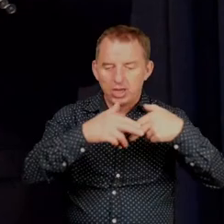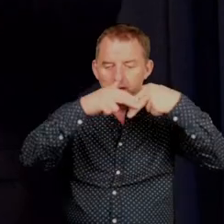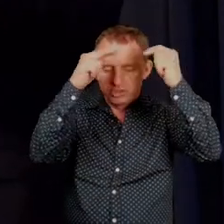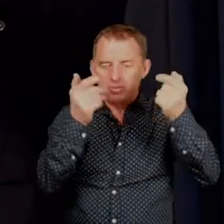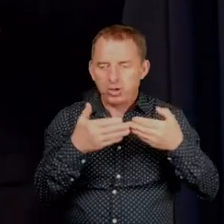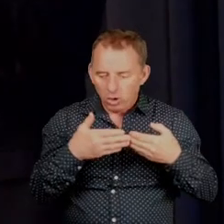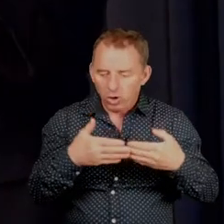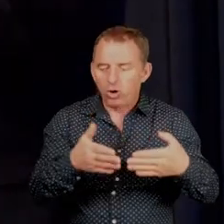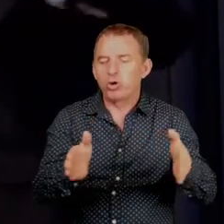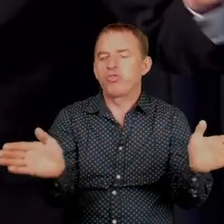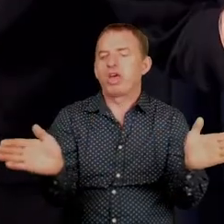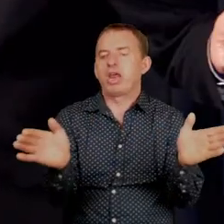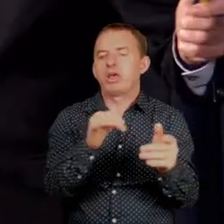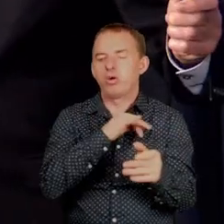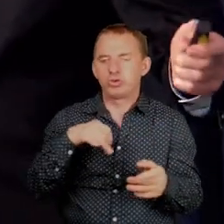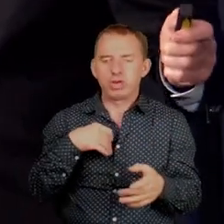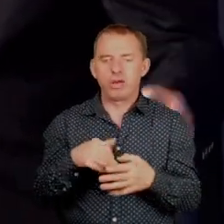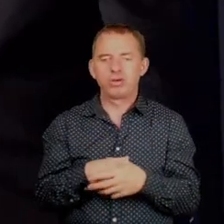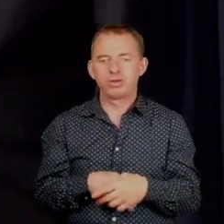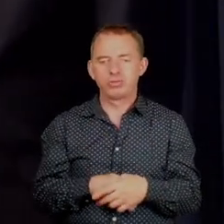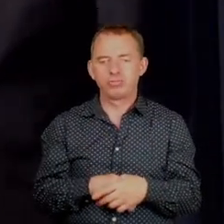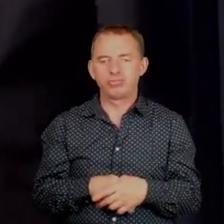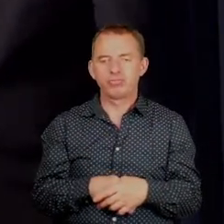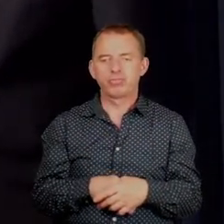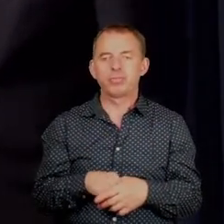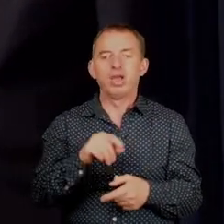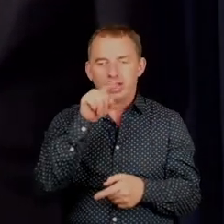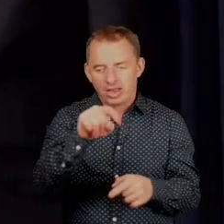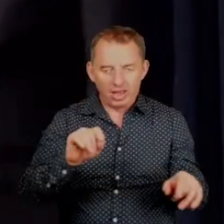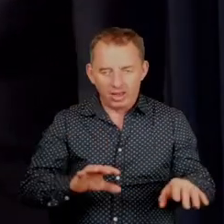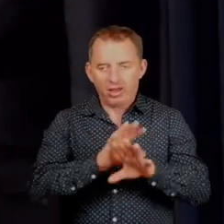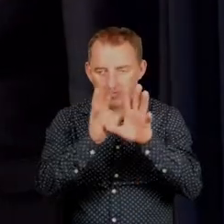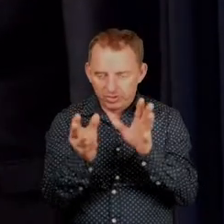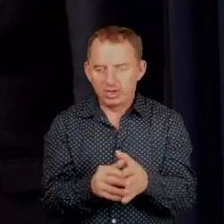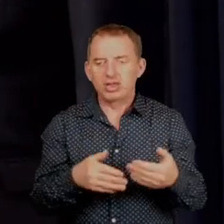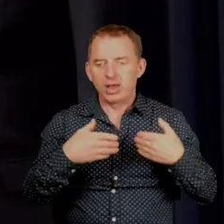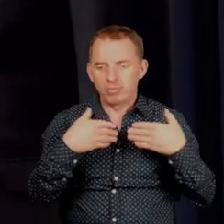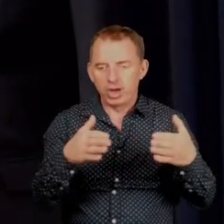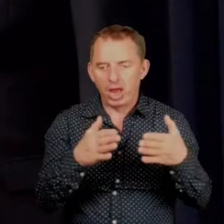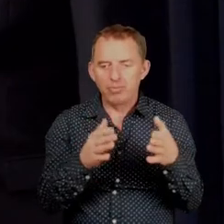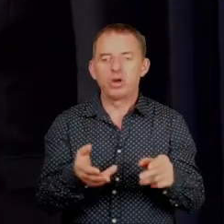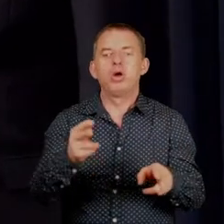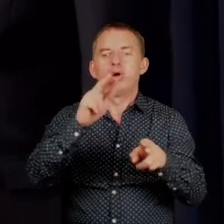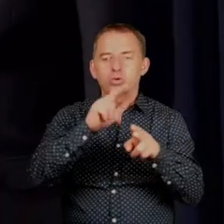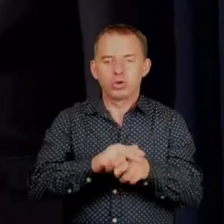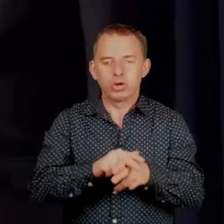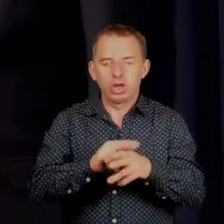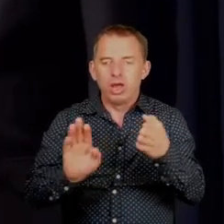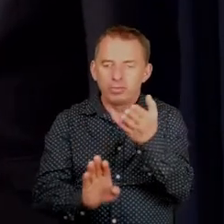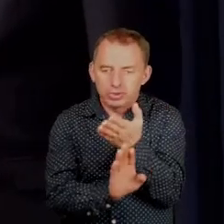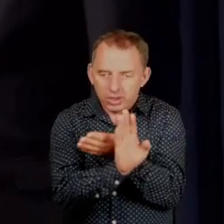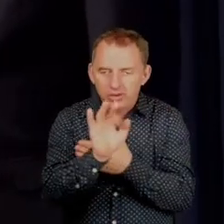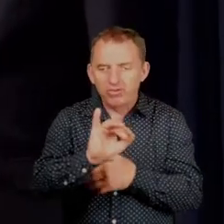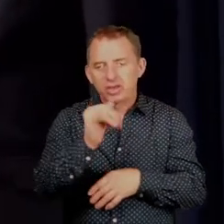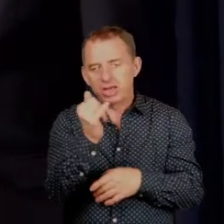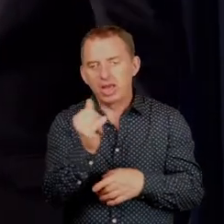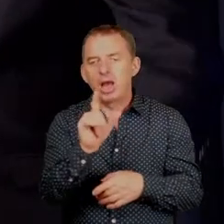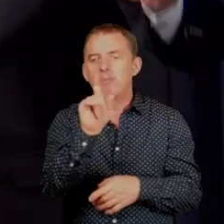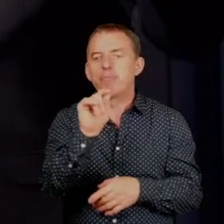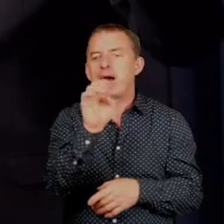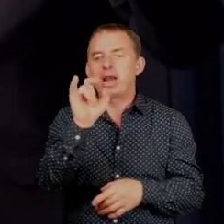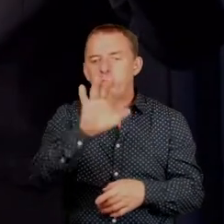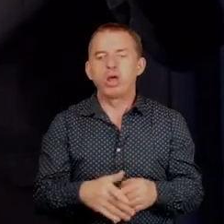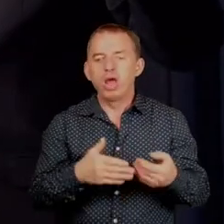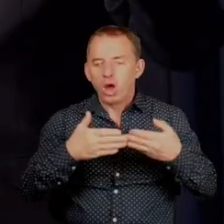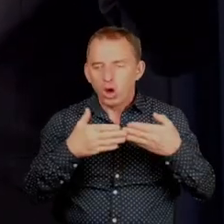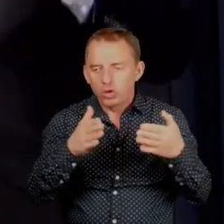those pearly gates swing back on their hinges. I te wszystkie bramy, które przedstawione są jak z pereł,